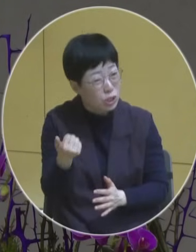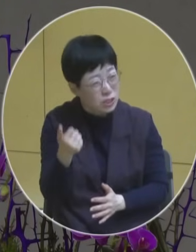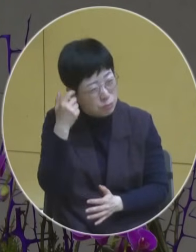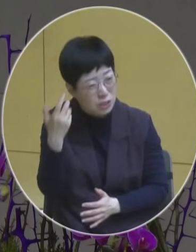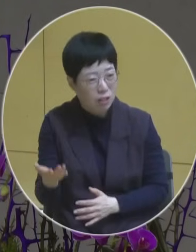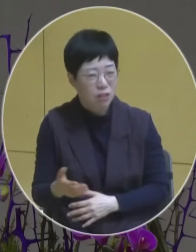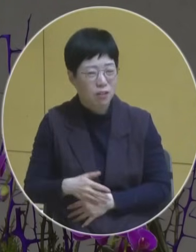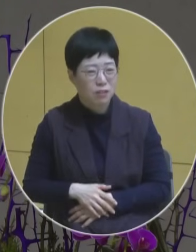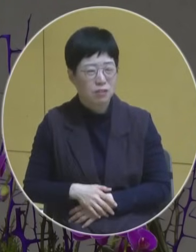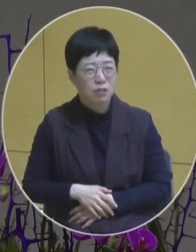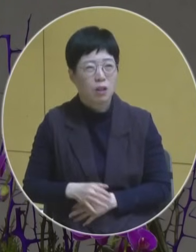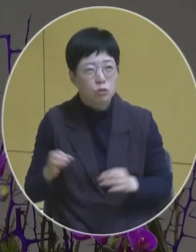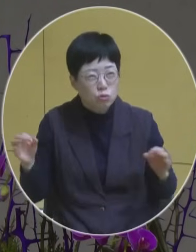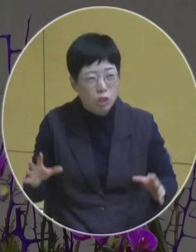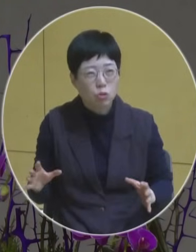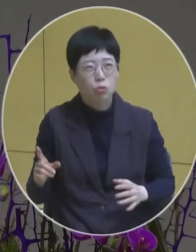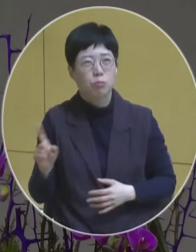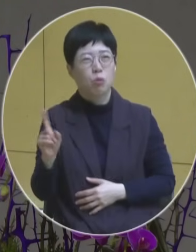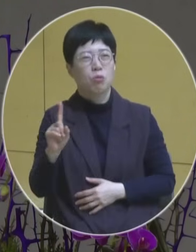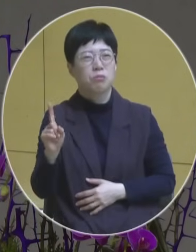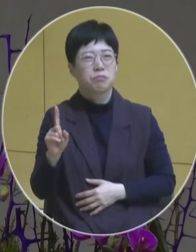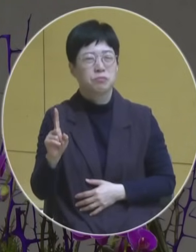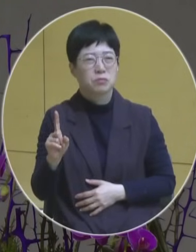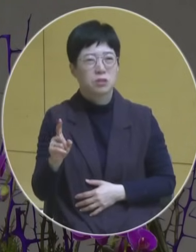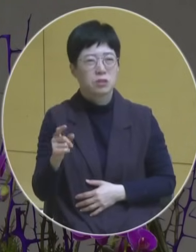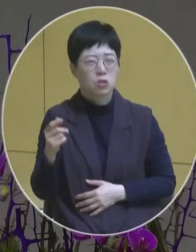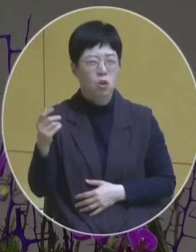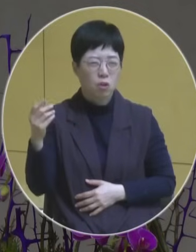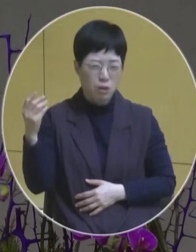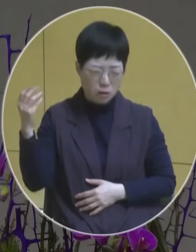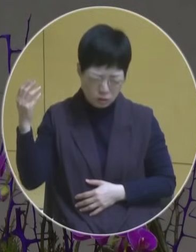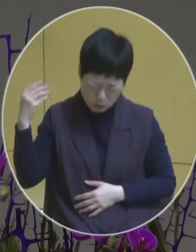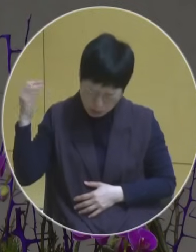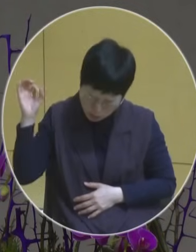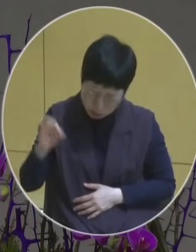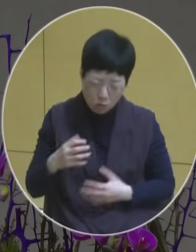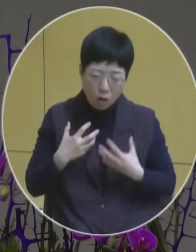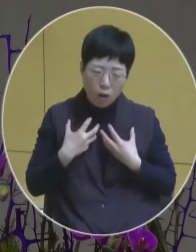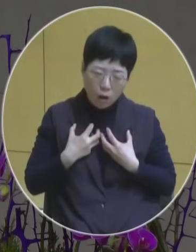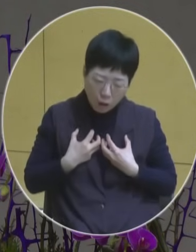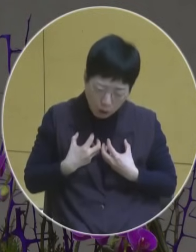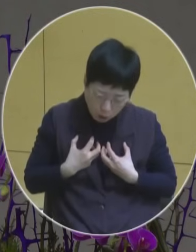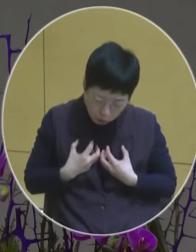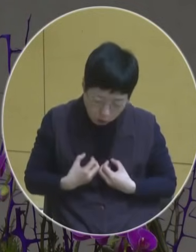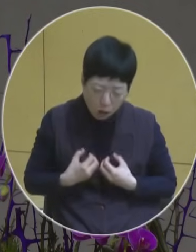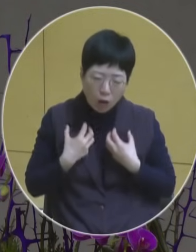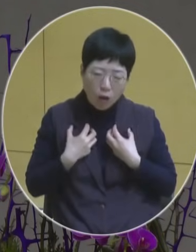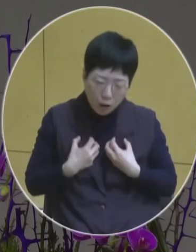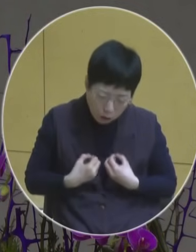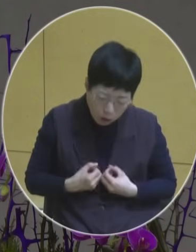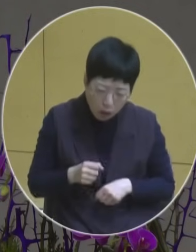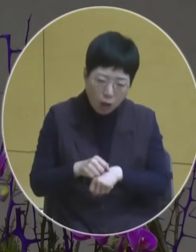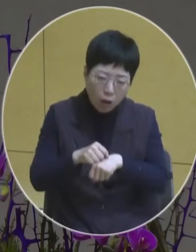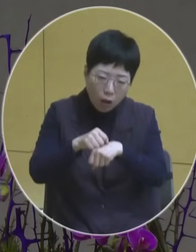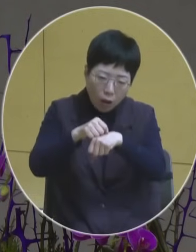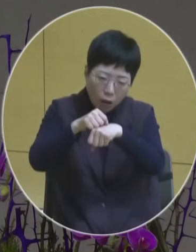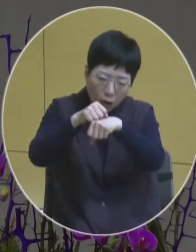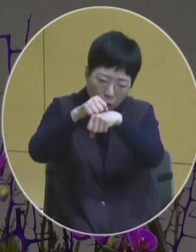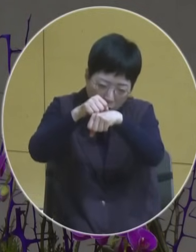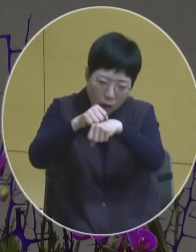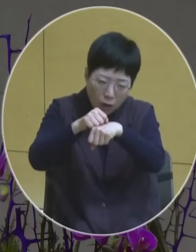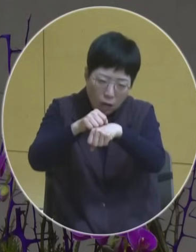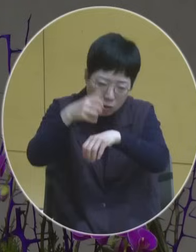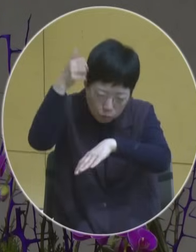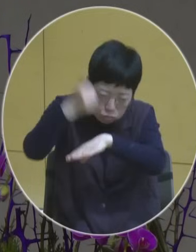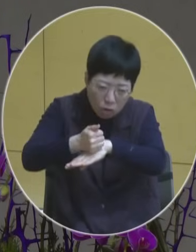여러분? 뭐 순간적으로 그렇다 그러지만 그 전부터 절망이라는 것이 계속 쌓여오면서 어느